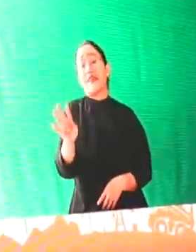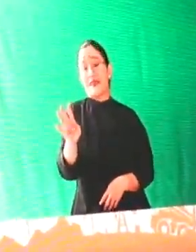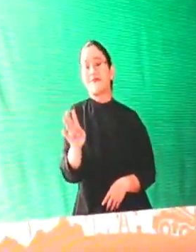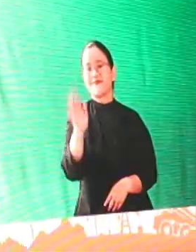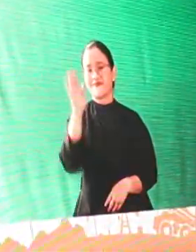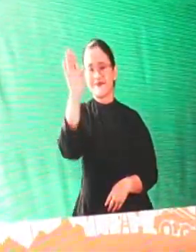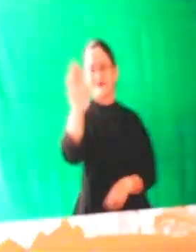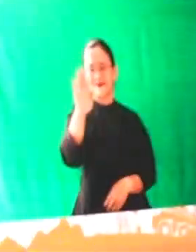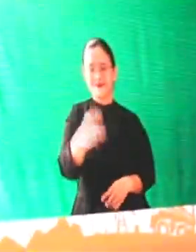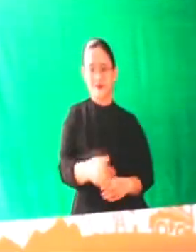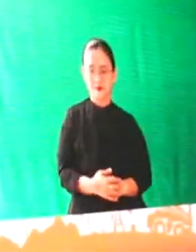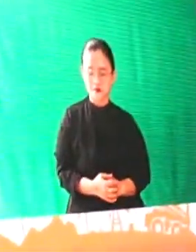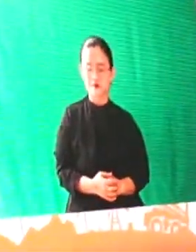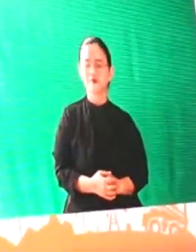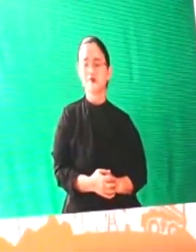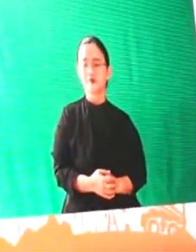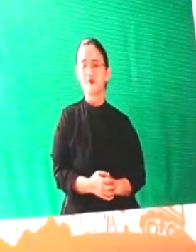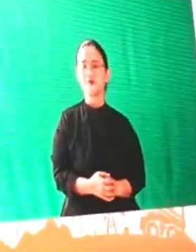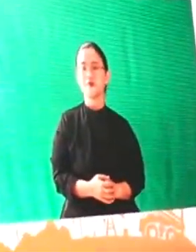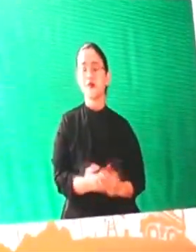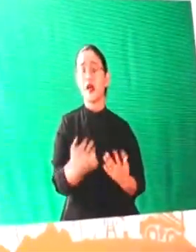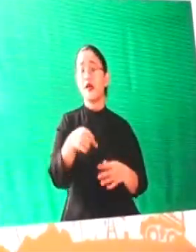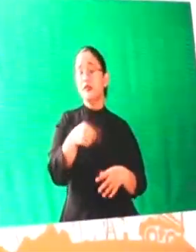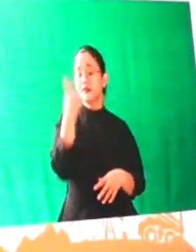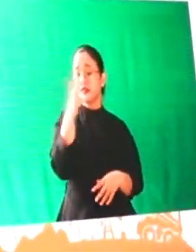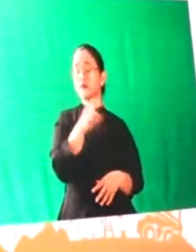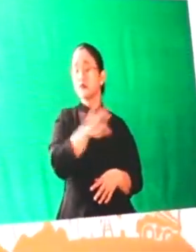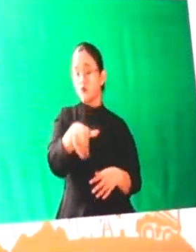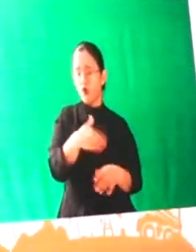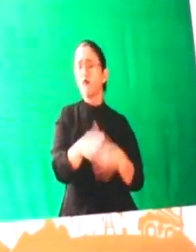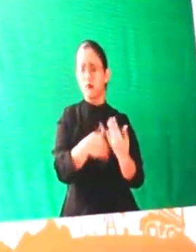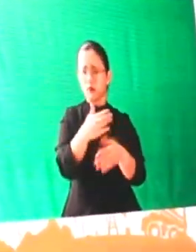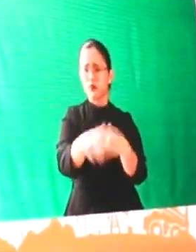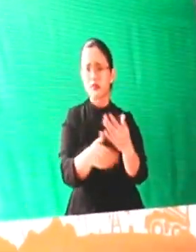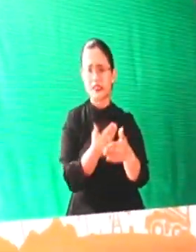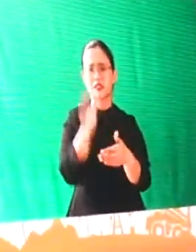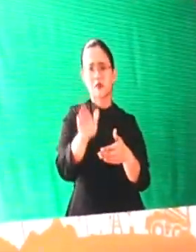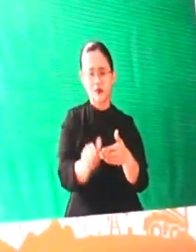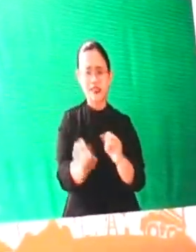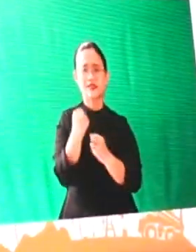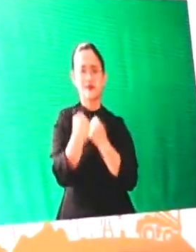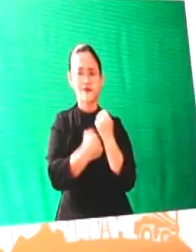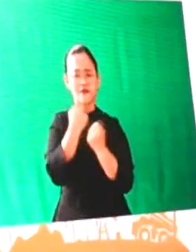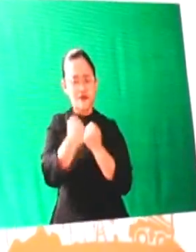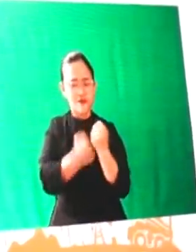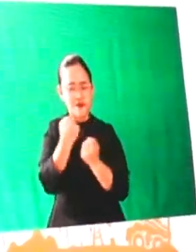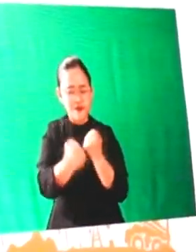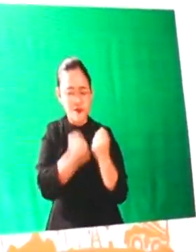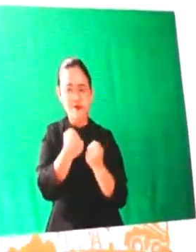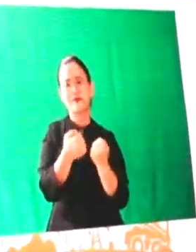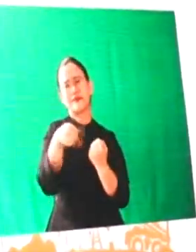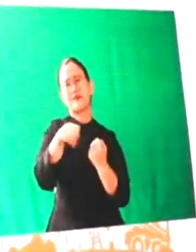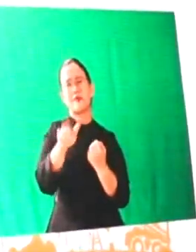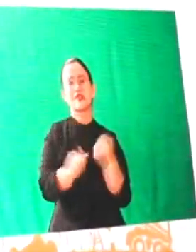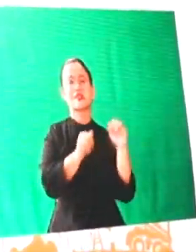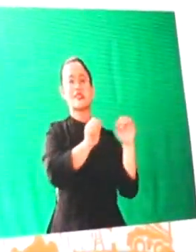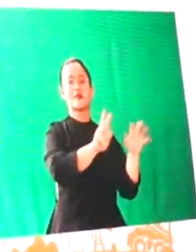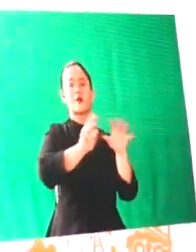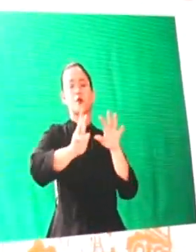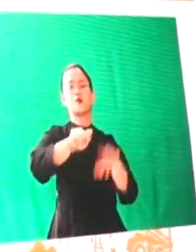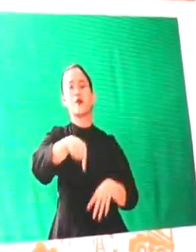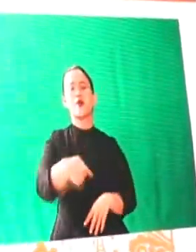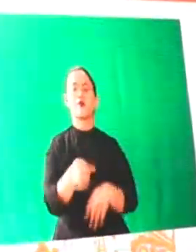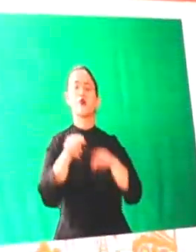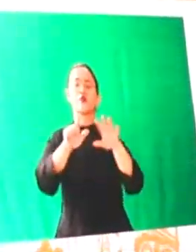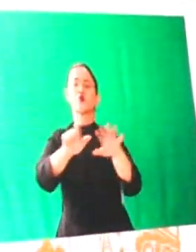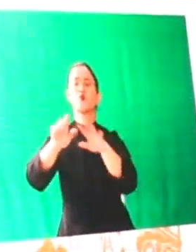gas atau jargas rumah tangga. Selain menghemat devisa, penggunaan jargas untuk rumah tangga akan memudahkan masyarakat mendapatkan